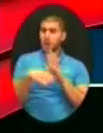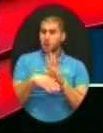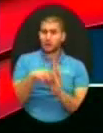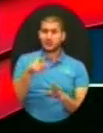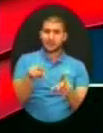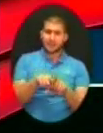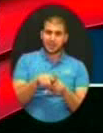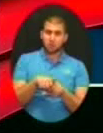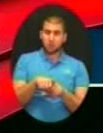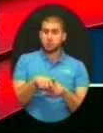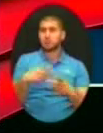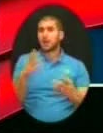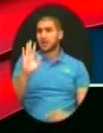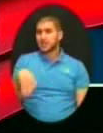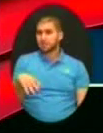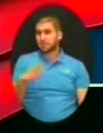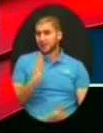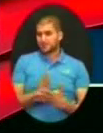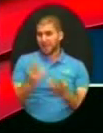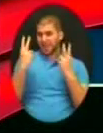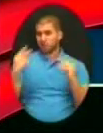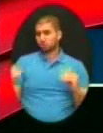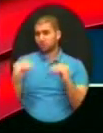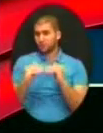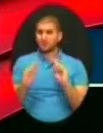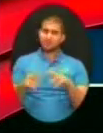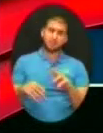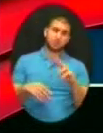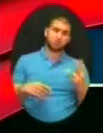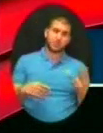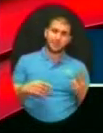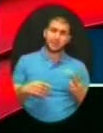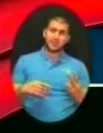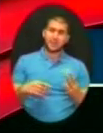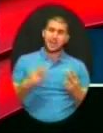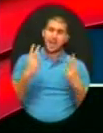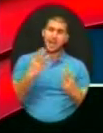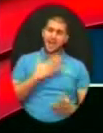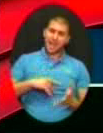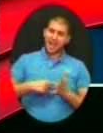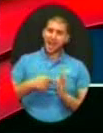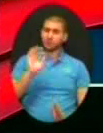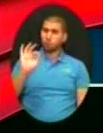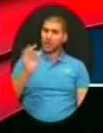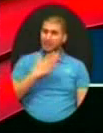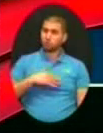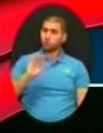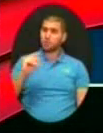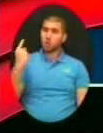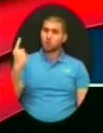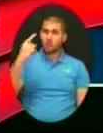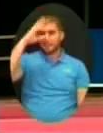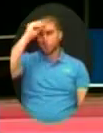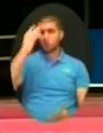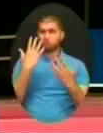שנקרא תטרי דסטרי. כלומר, גם לעמוד בערך השוויון וגם לעמוד ברצון שלכם שכל